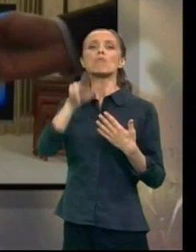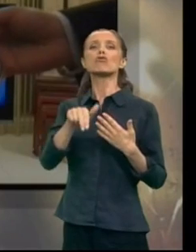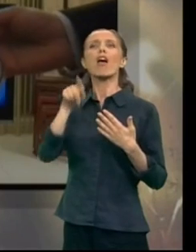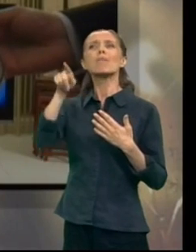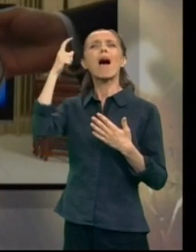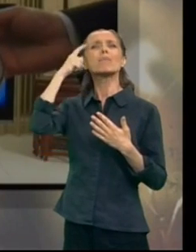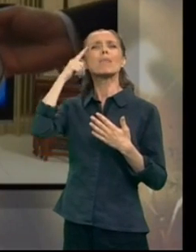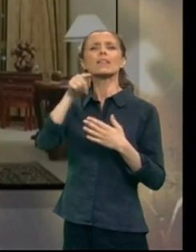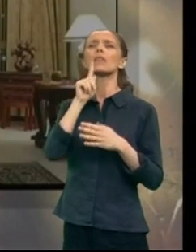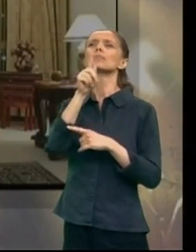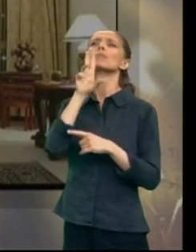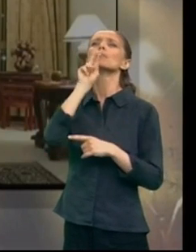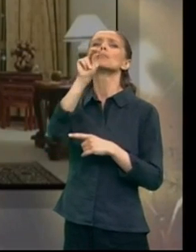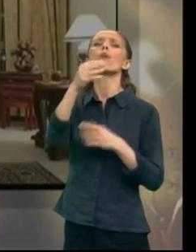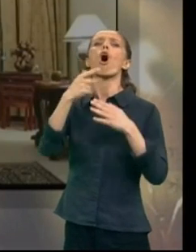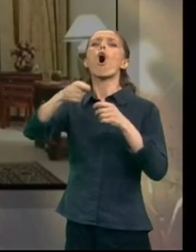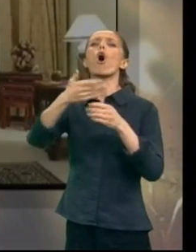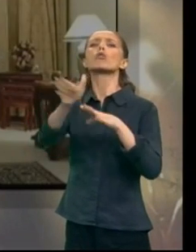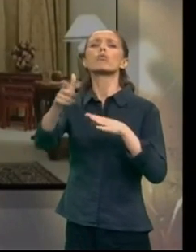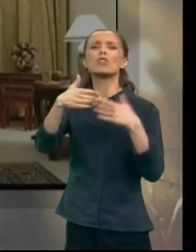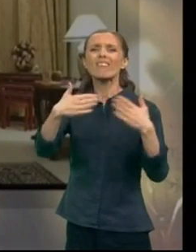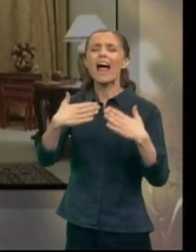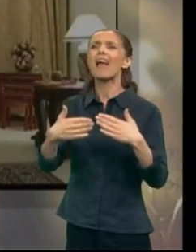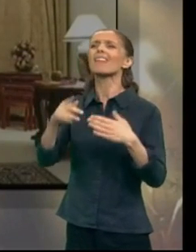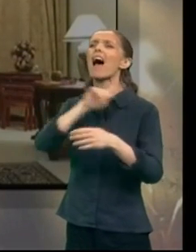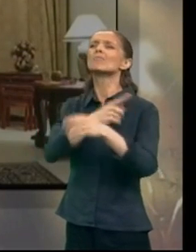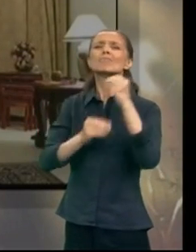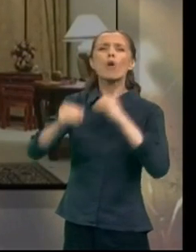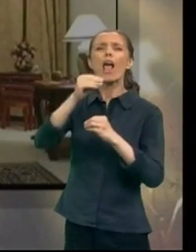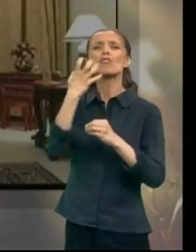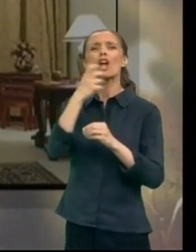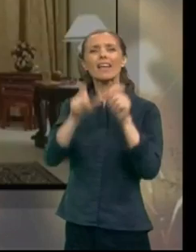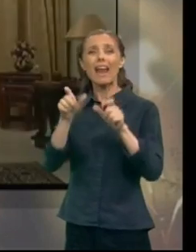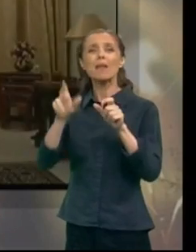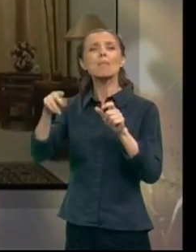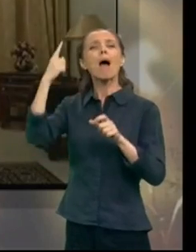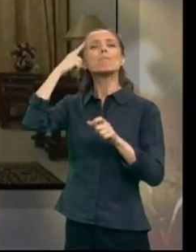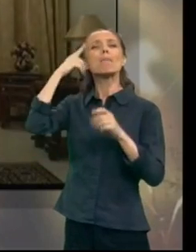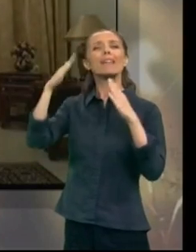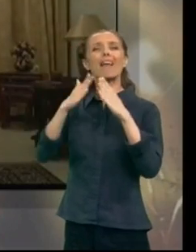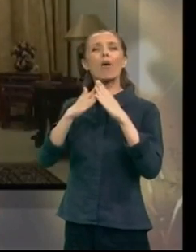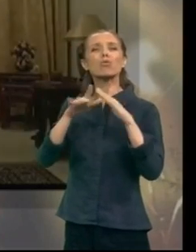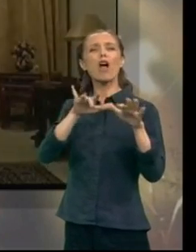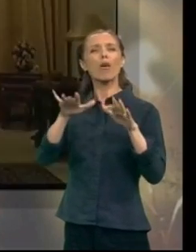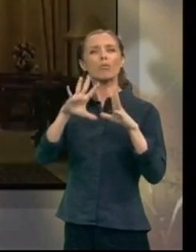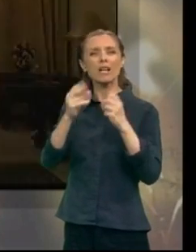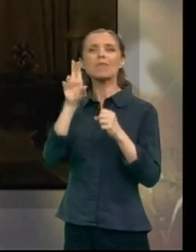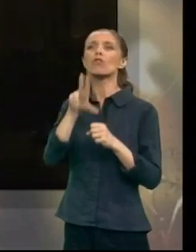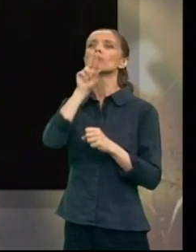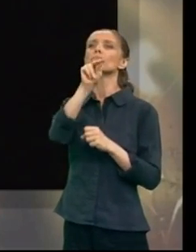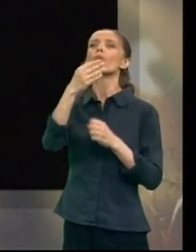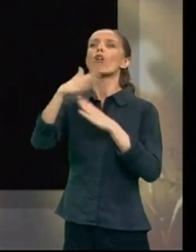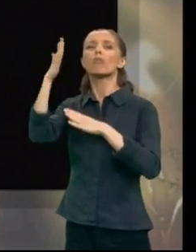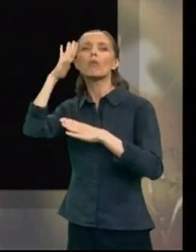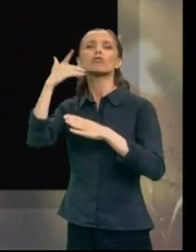vrata, otvori vrata, spusti roletnu, pojačaj grejanje, dakle može da upravlja uređajima u pametnoj kući i to je još jedna lepa primjena vezana za